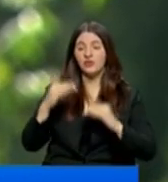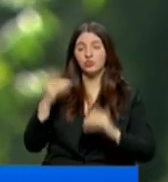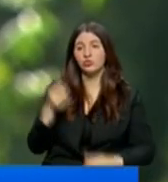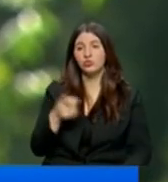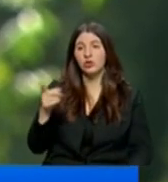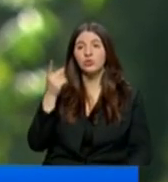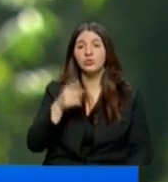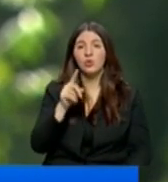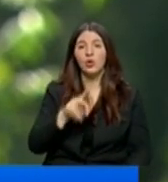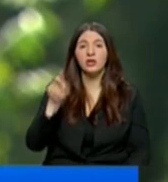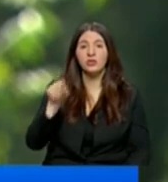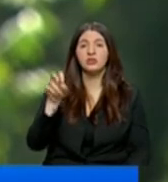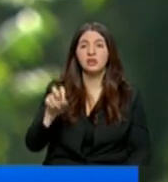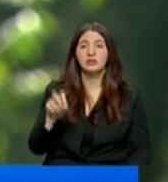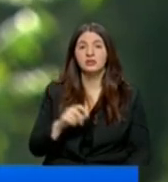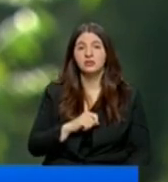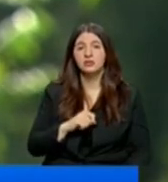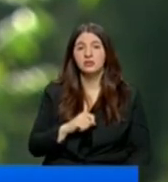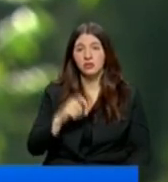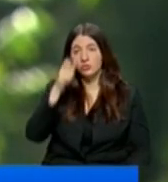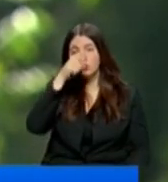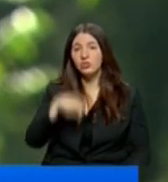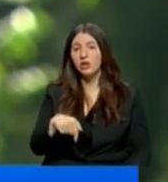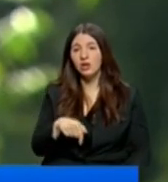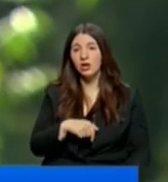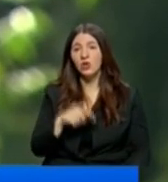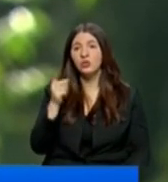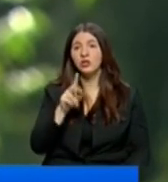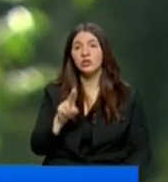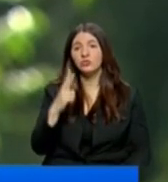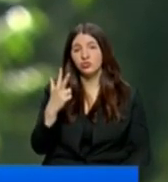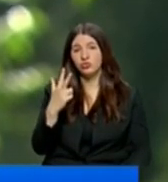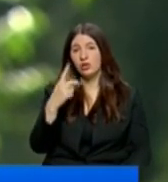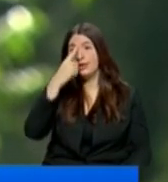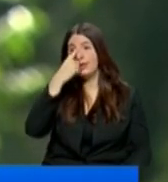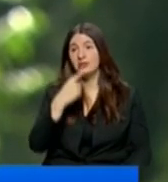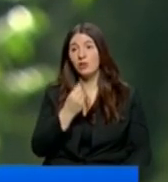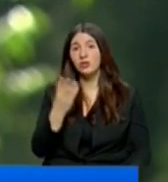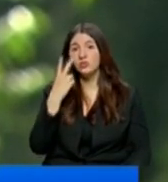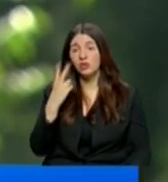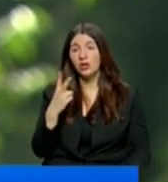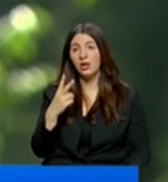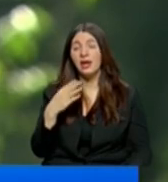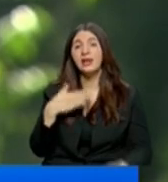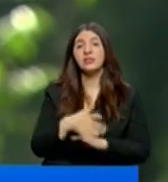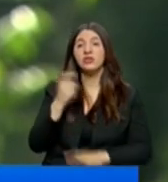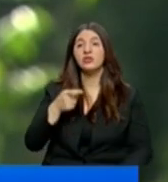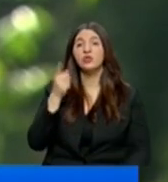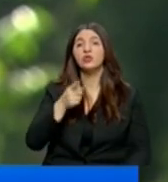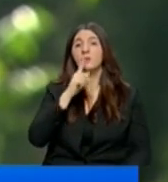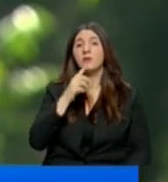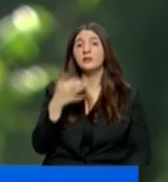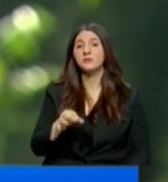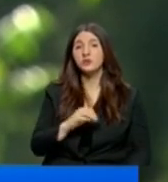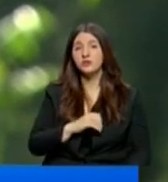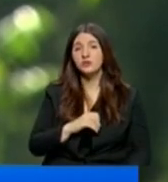oranı %17.8. Türkiye'de %73 resmi rakam. Gerçek rakam